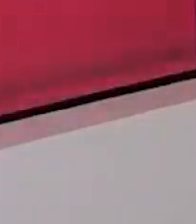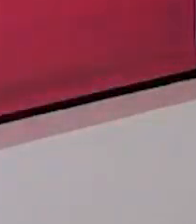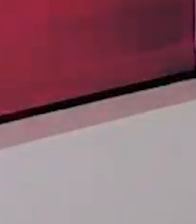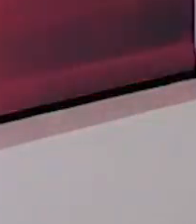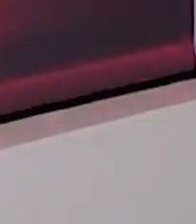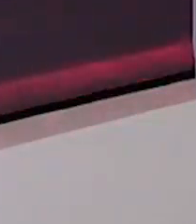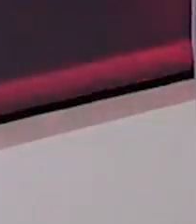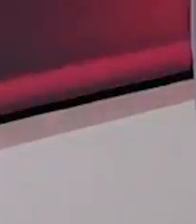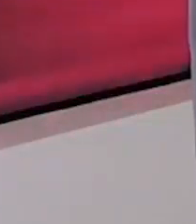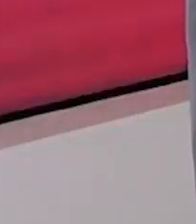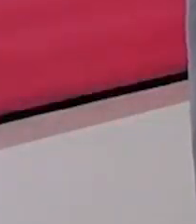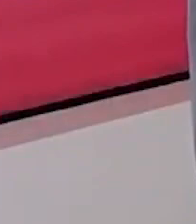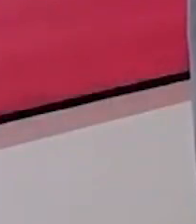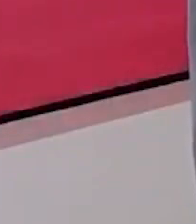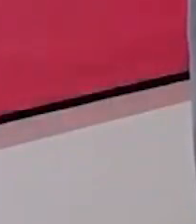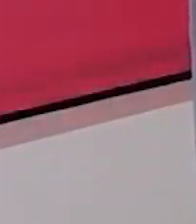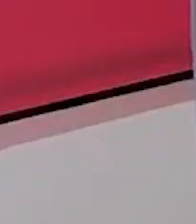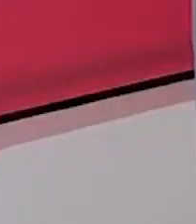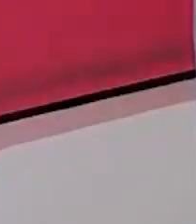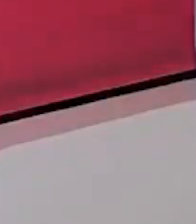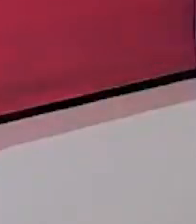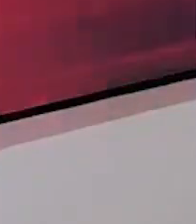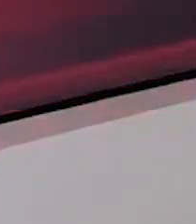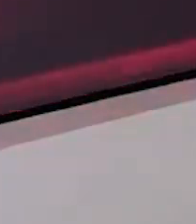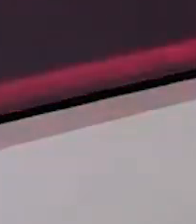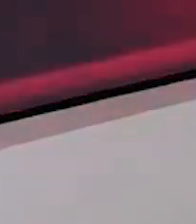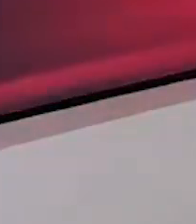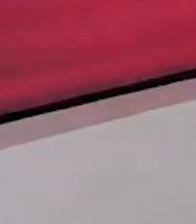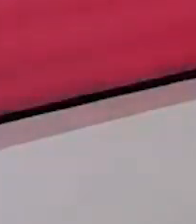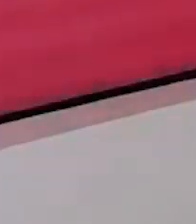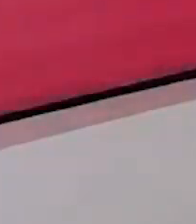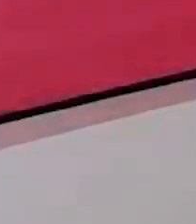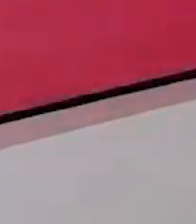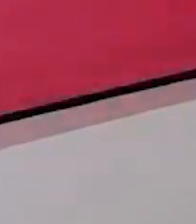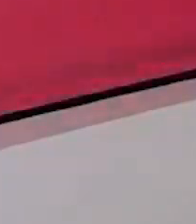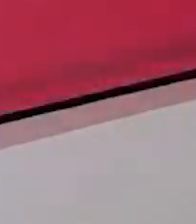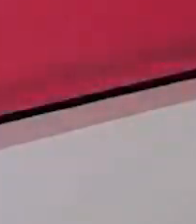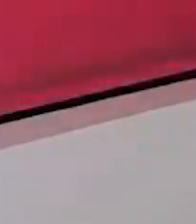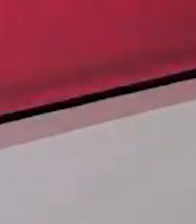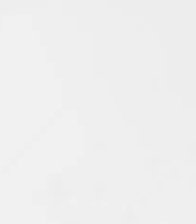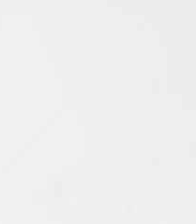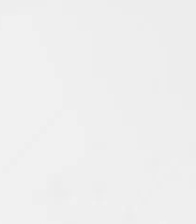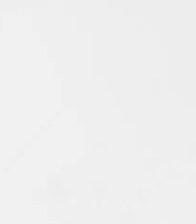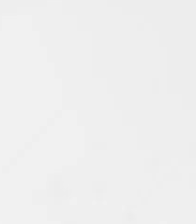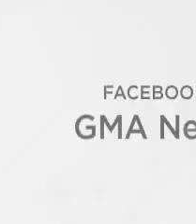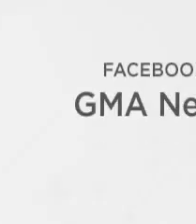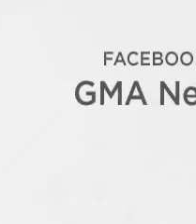kami sa GMA Pinoy TV at sa www.gmanews.tv.